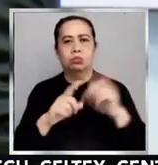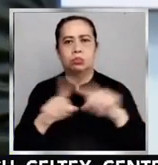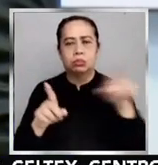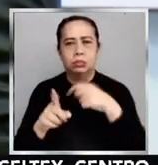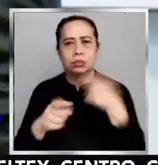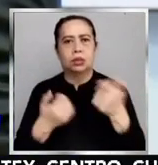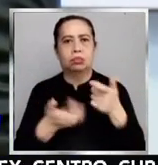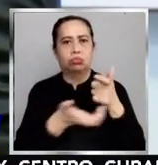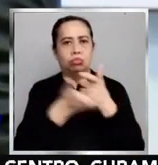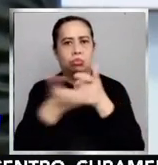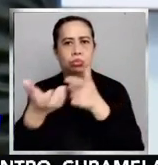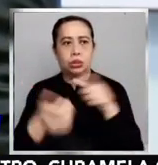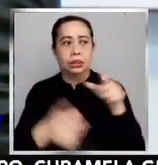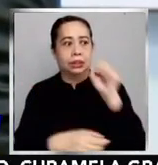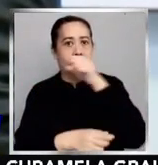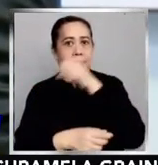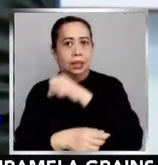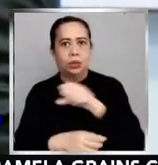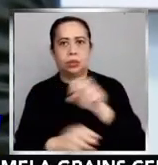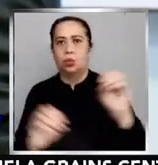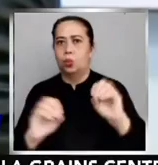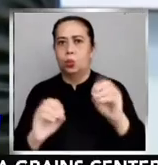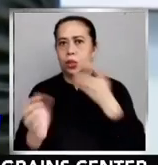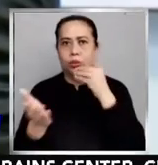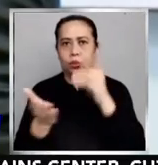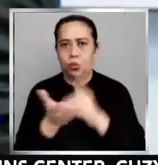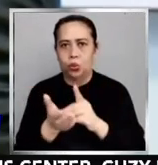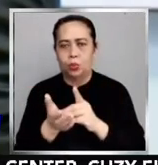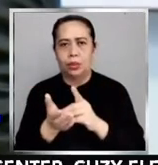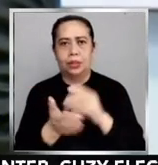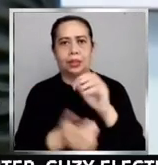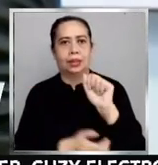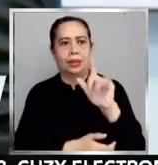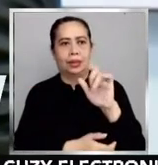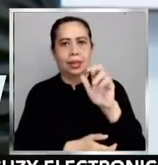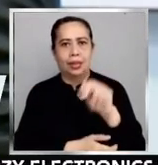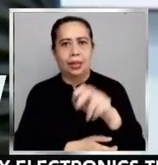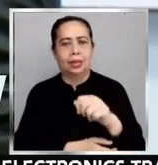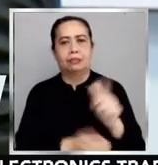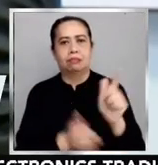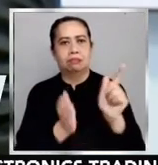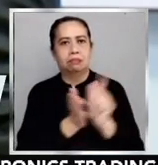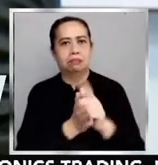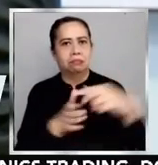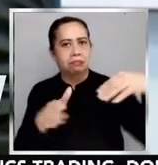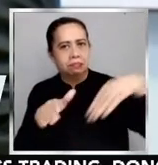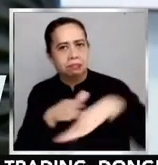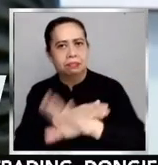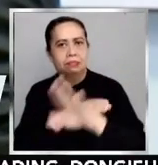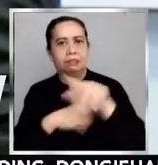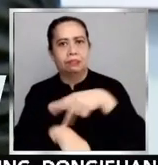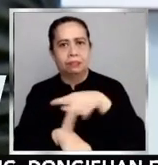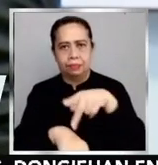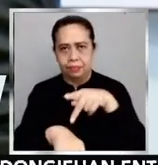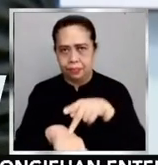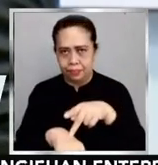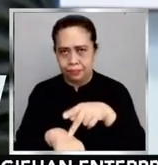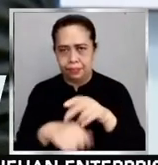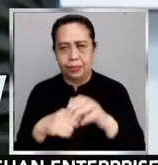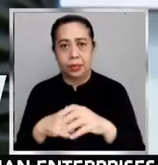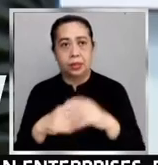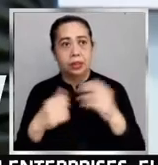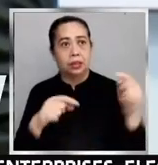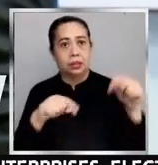are considered undocumented aliens at illegal entrance in the Philippines, and their presence in the country